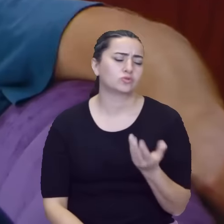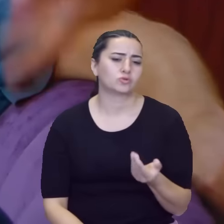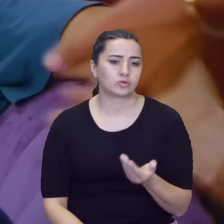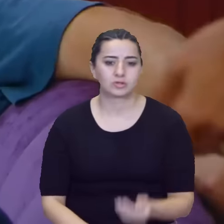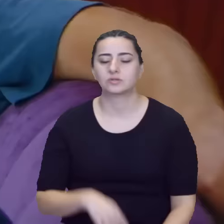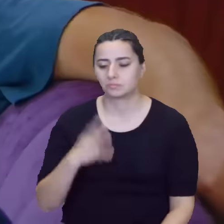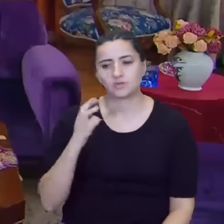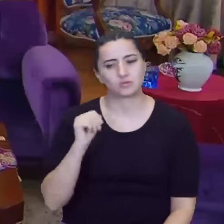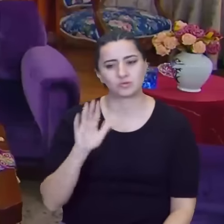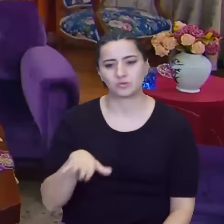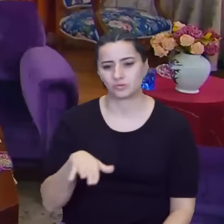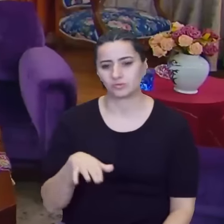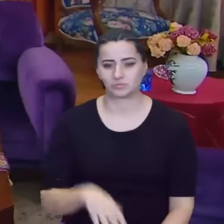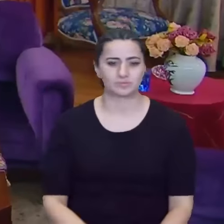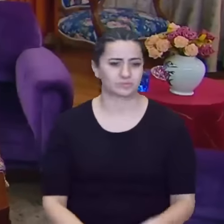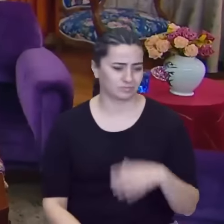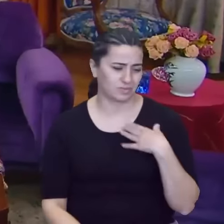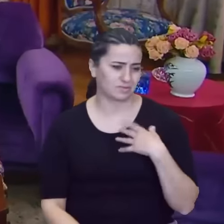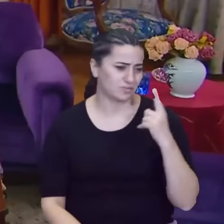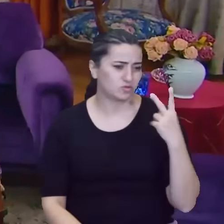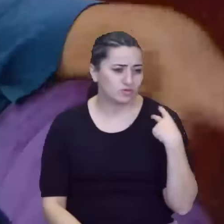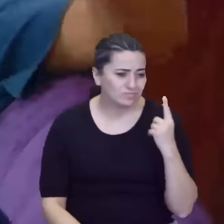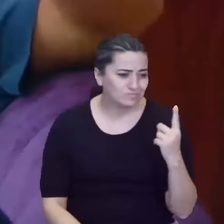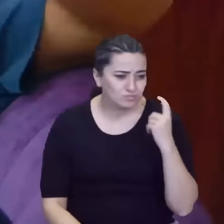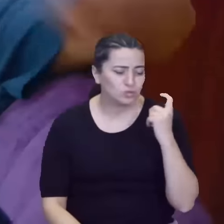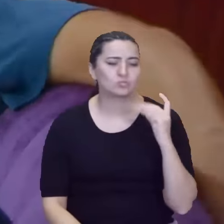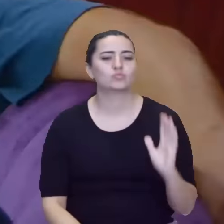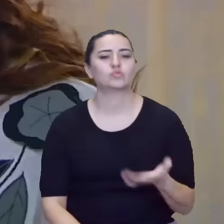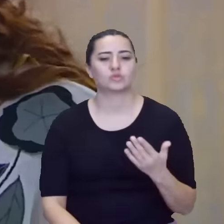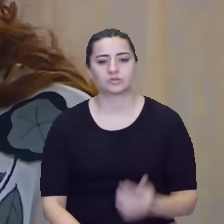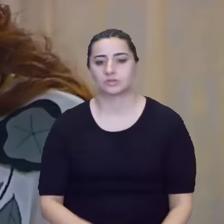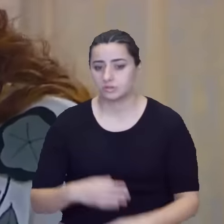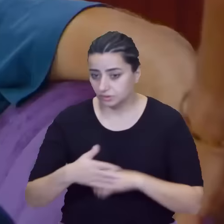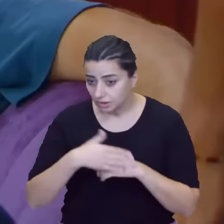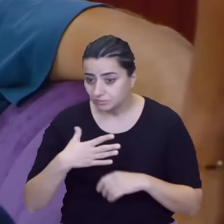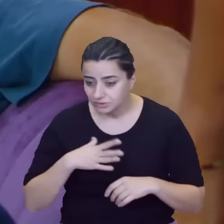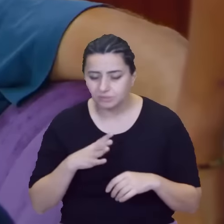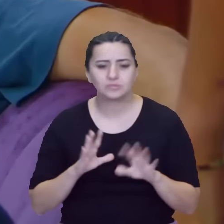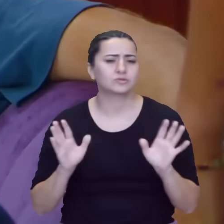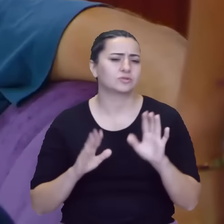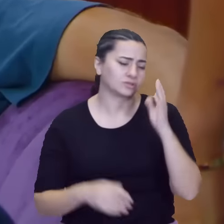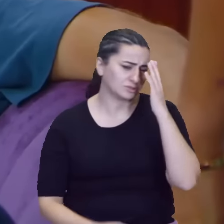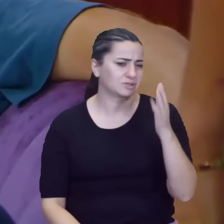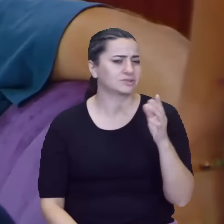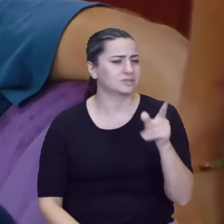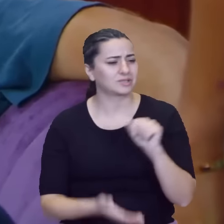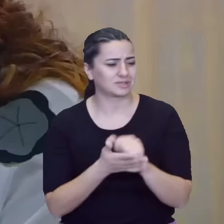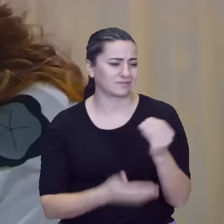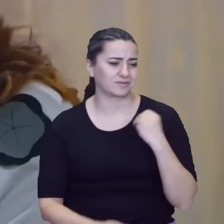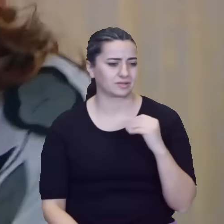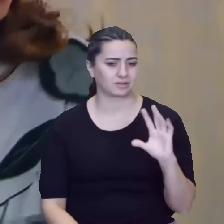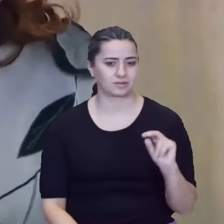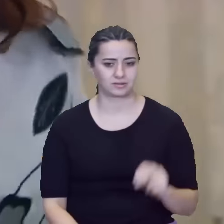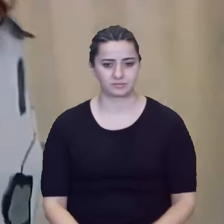Yani o yüzden daha 5 gün daha kıpırdayamayacağın için. Ben öyle lavaboya mı gitsem dedim ama boş ver dedim ondan sonra. Yardım edeyim mi sana? Yok yok, teşekkür ederim. Sen gazeteyi